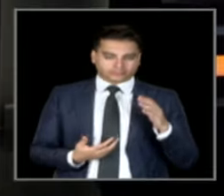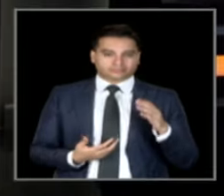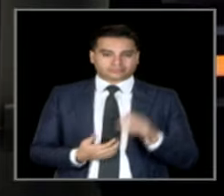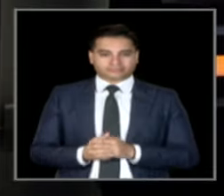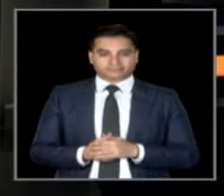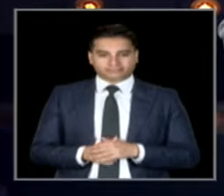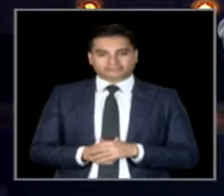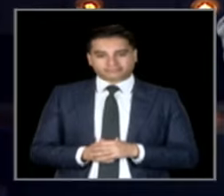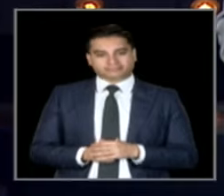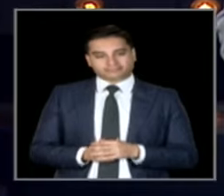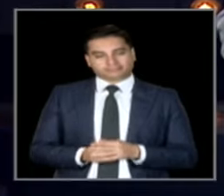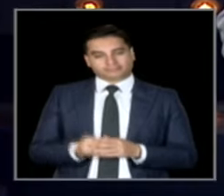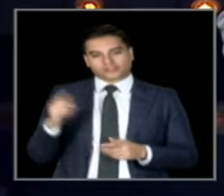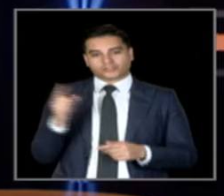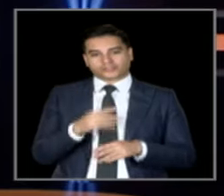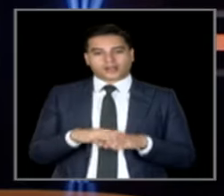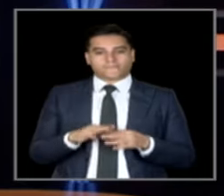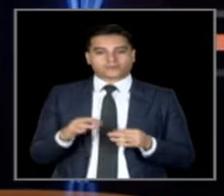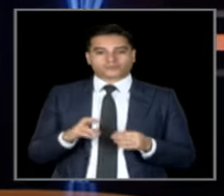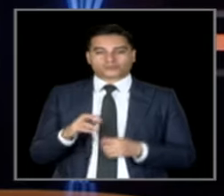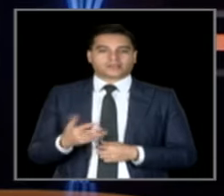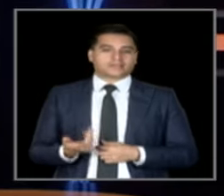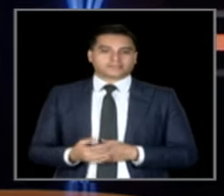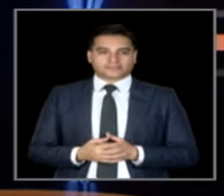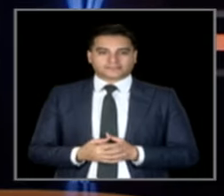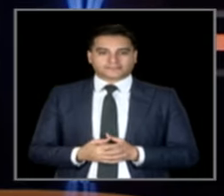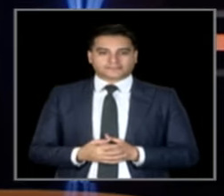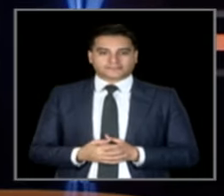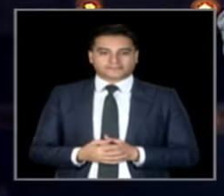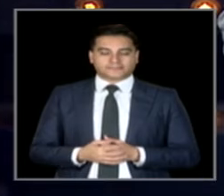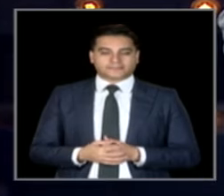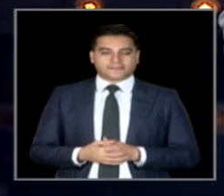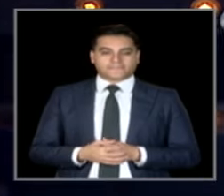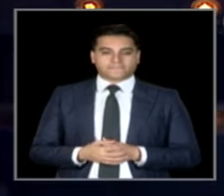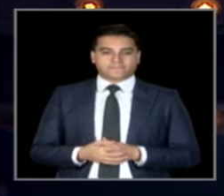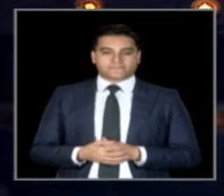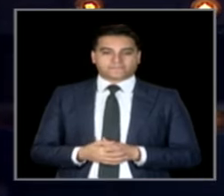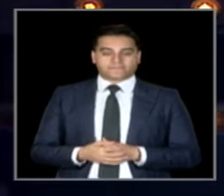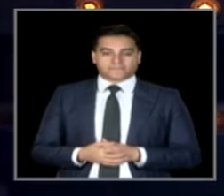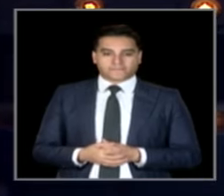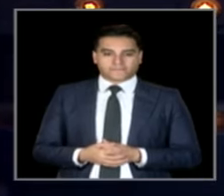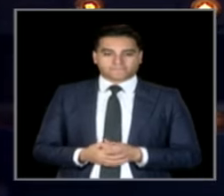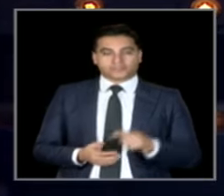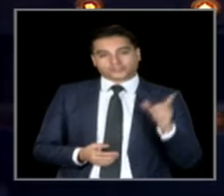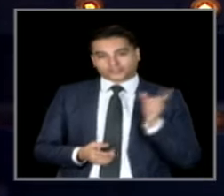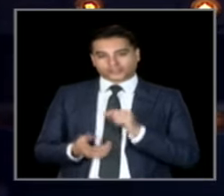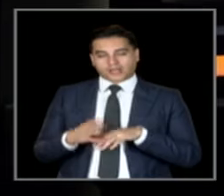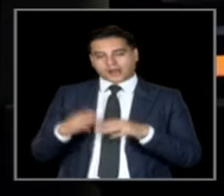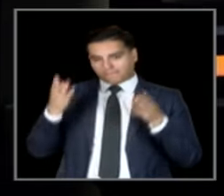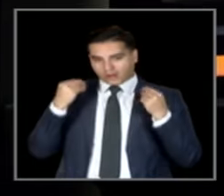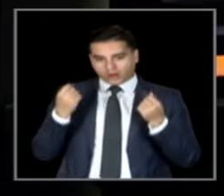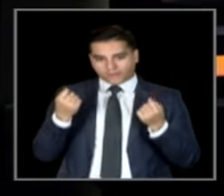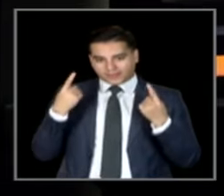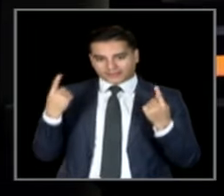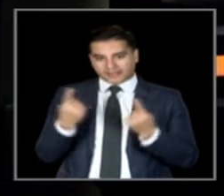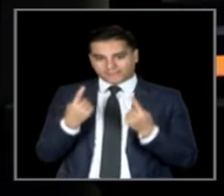سويتش، إيه رأيكم؟ تحبوا يتسألوا في إيه؟ معلومات عامة. معلومات عامة، تمام. سؤال